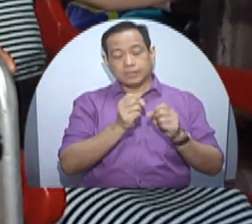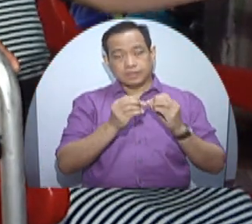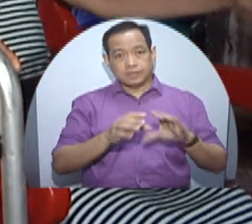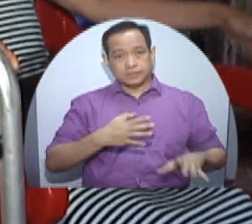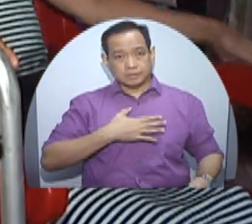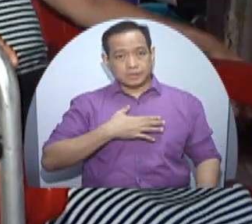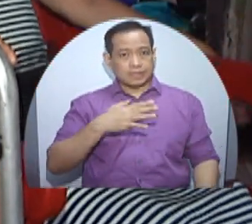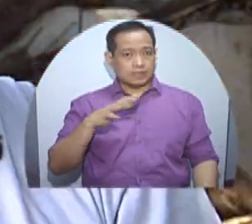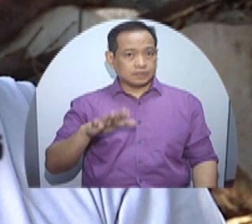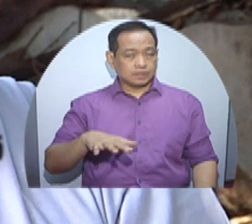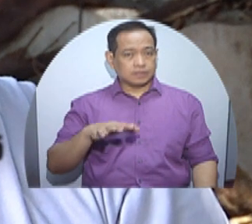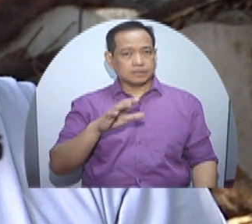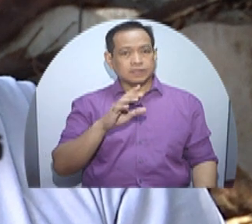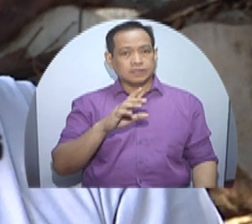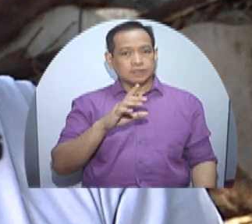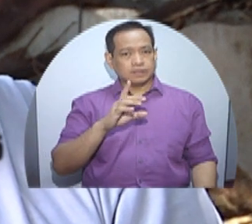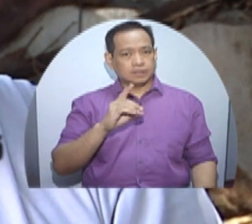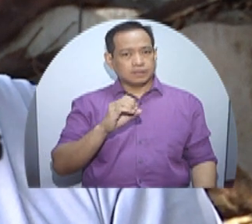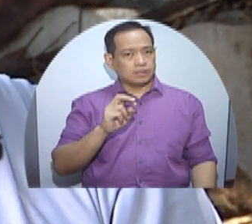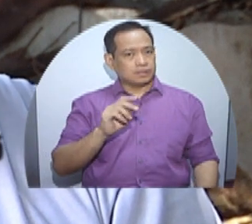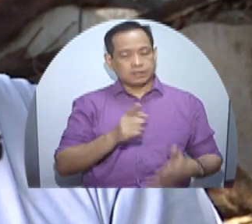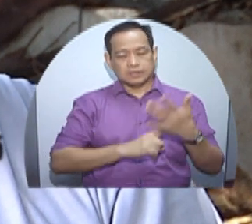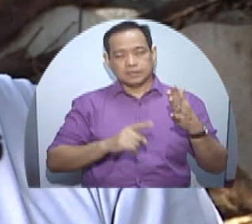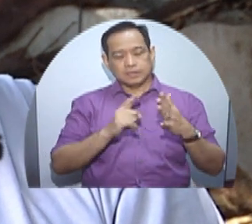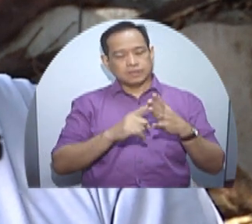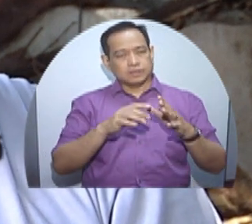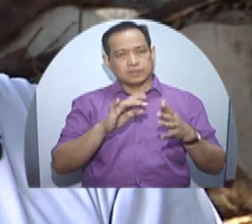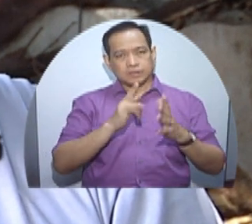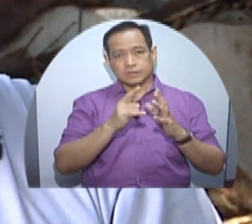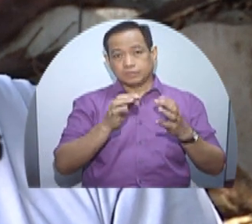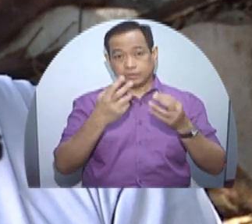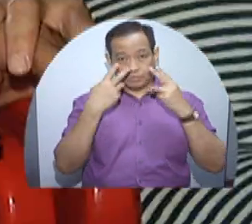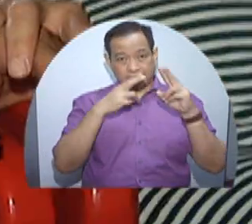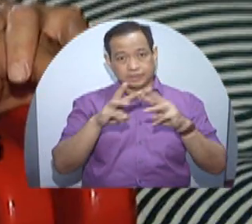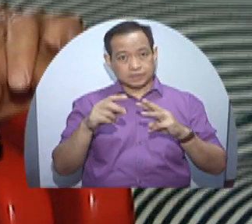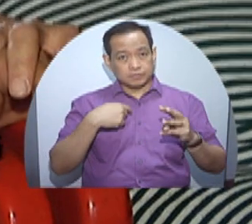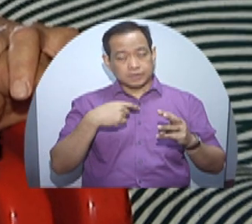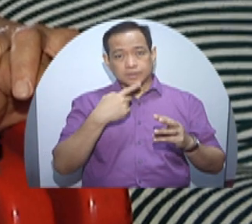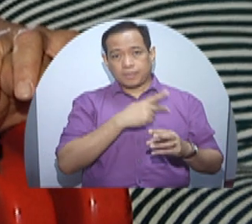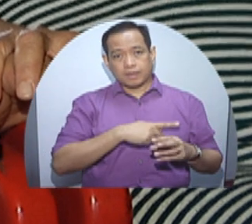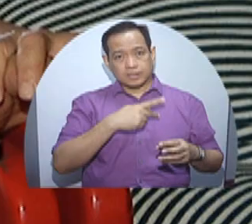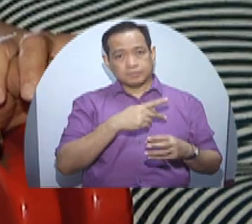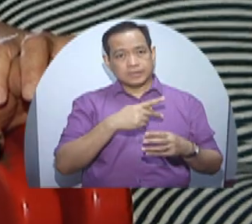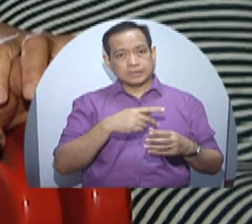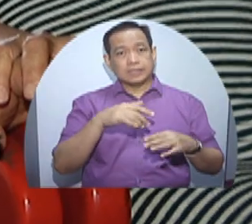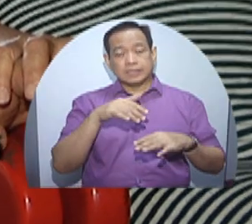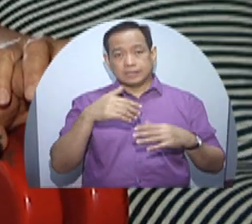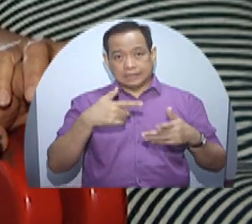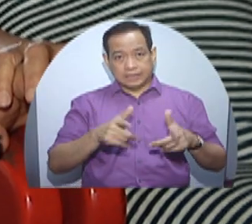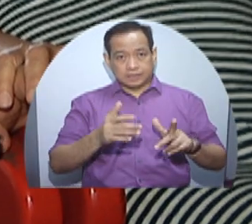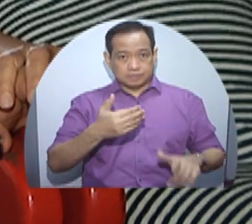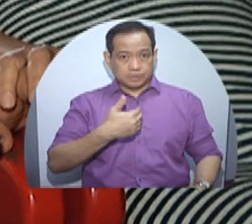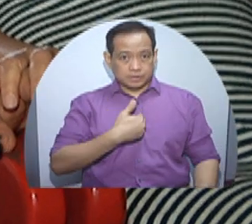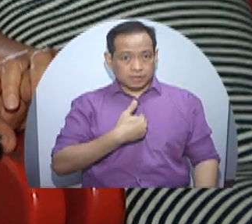po siyang nawawala po anak ko, si Donor po, Donor David, kung kinali yun po sila. Sana po pagbigay po alam niyo